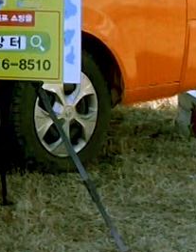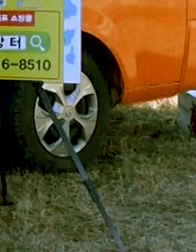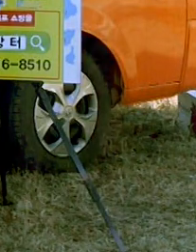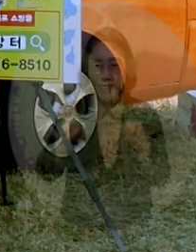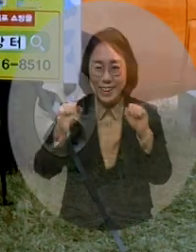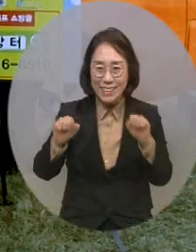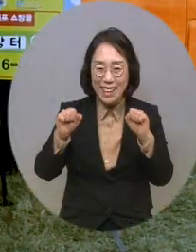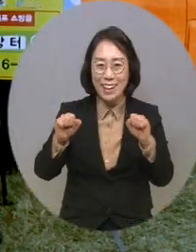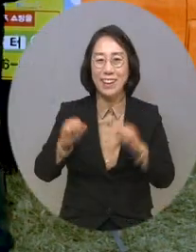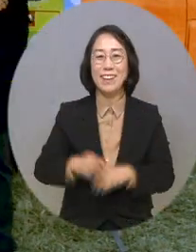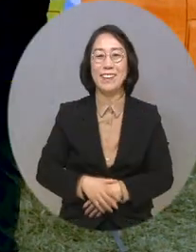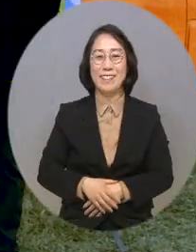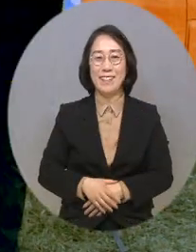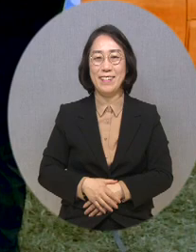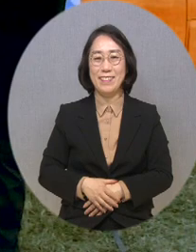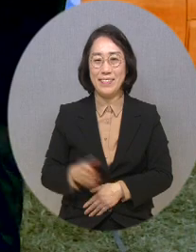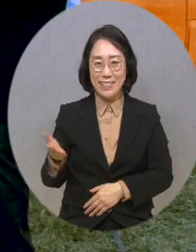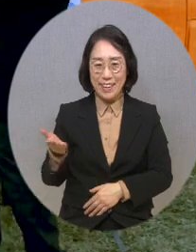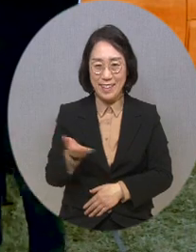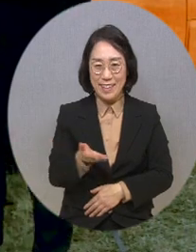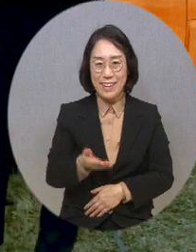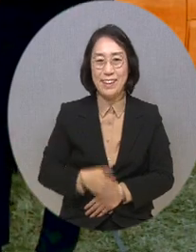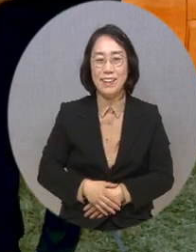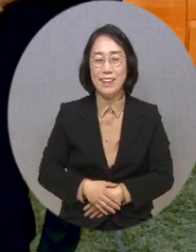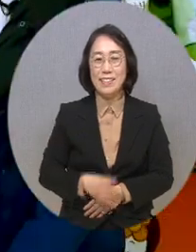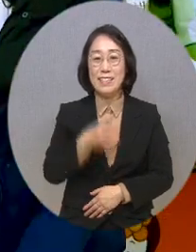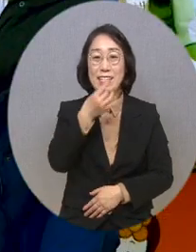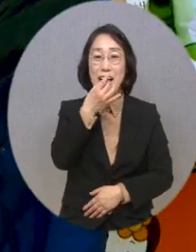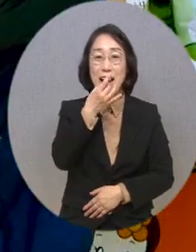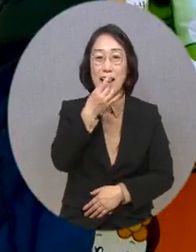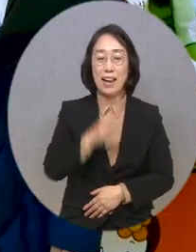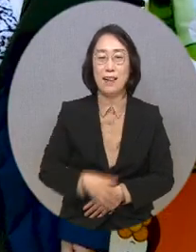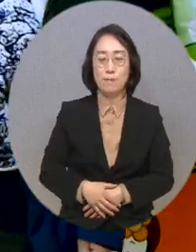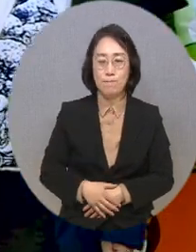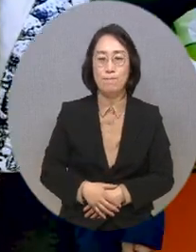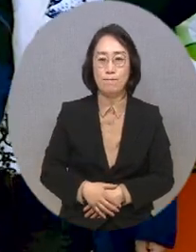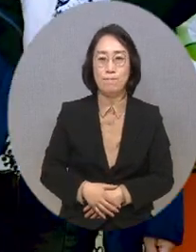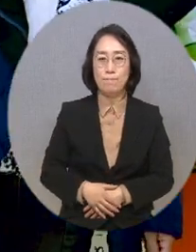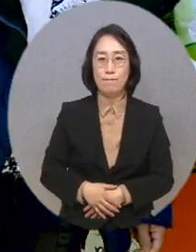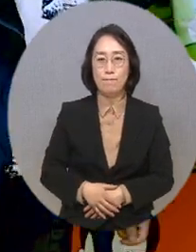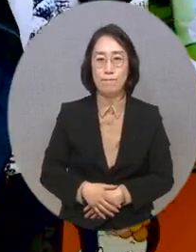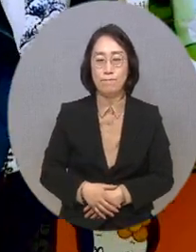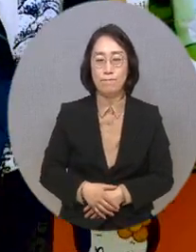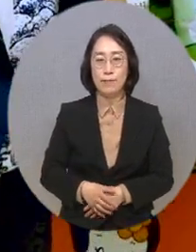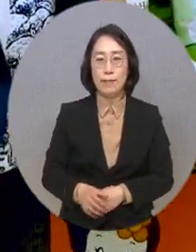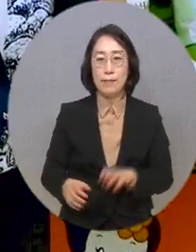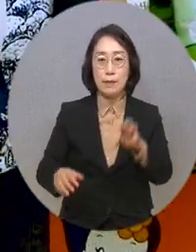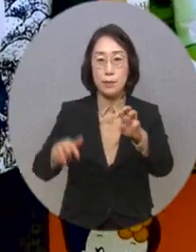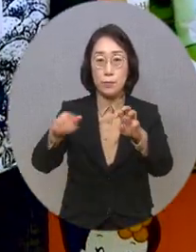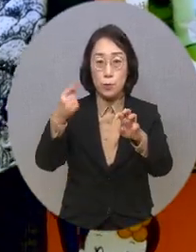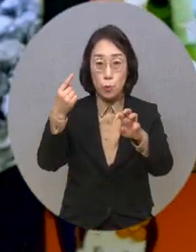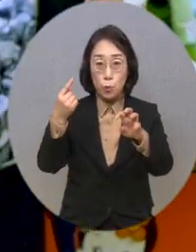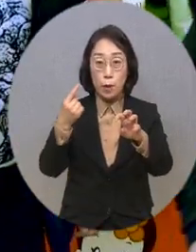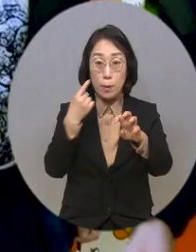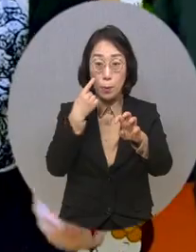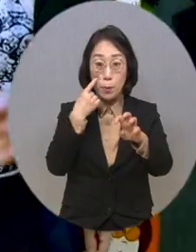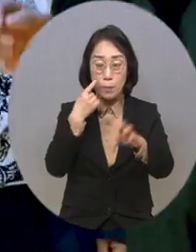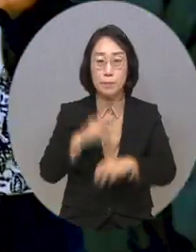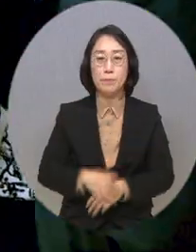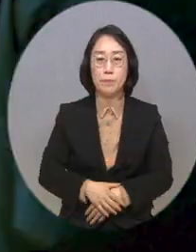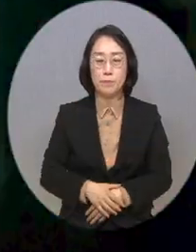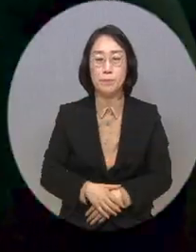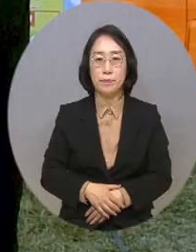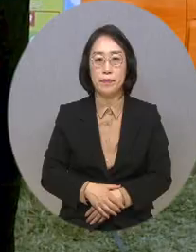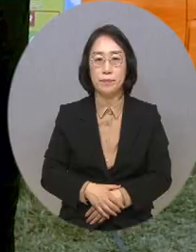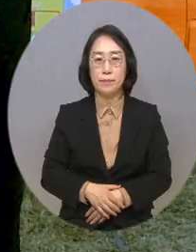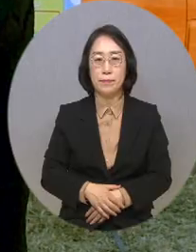아, 안녕하세요. 어서오세요. 이야, 반갑습니다. 쌀! 네. 좋습니다. 네. 어, 어떻게 30초 눌러보실래요? 아, 예, 알겠습니다. 아, 이